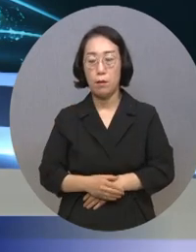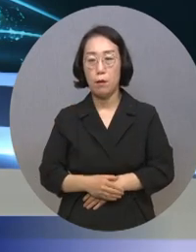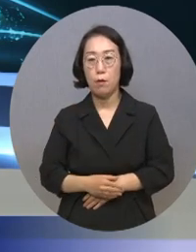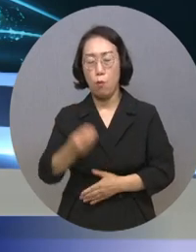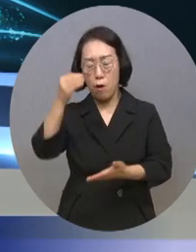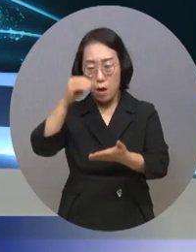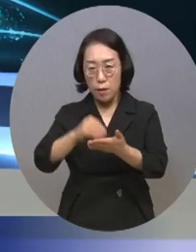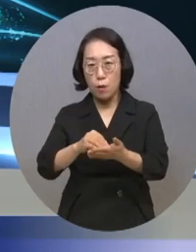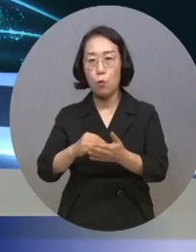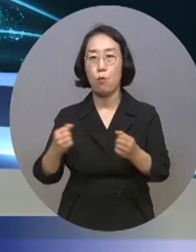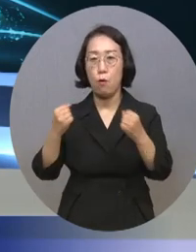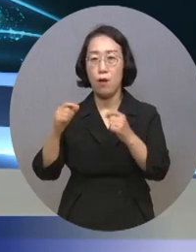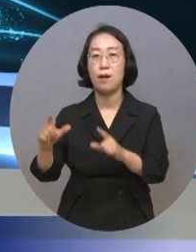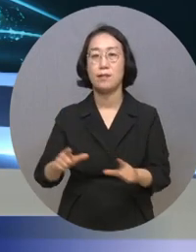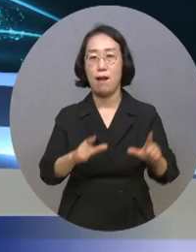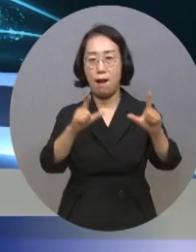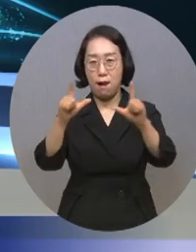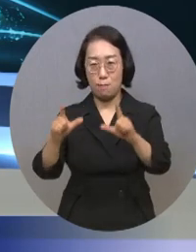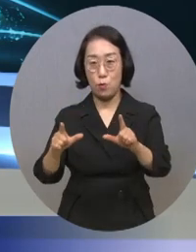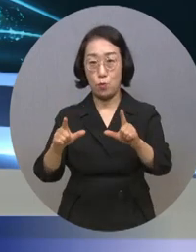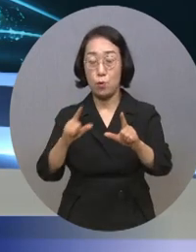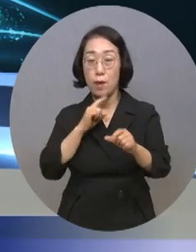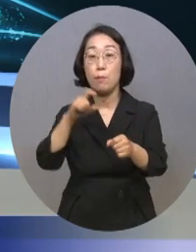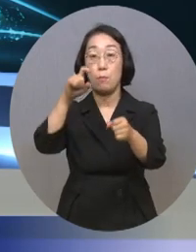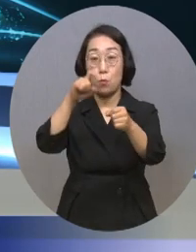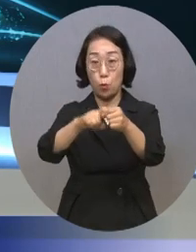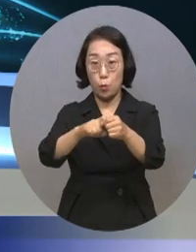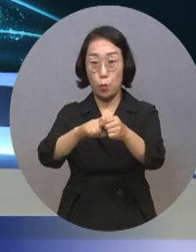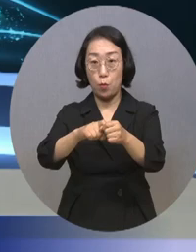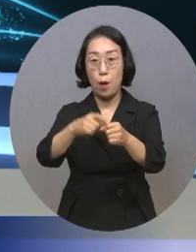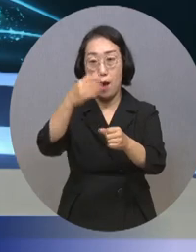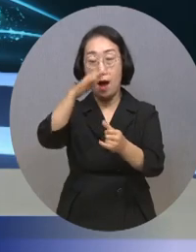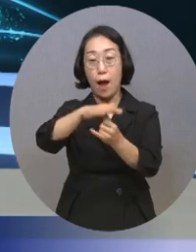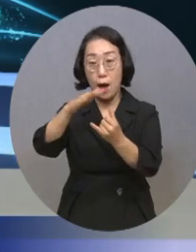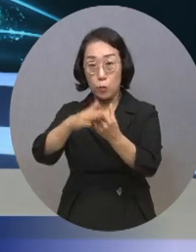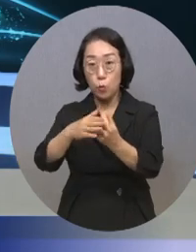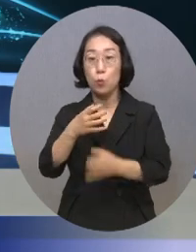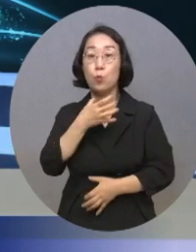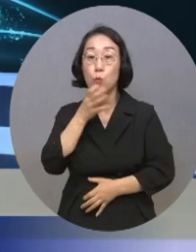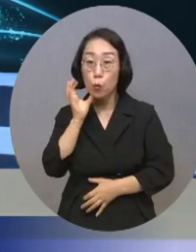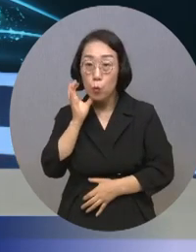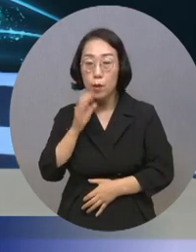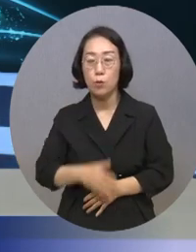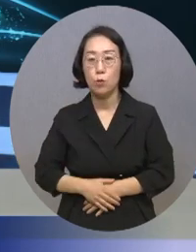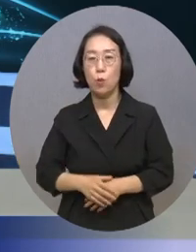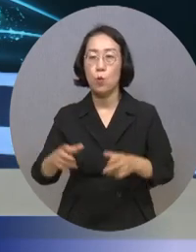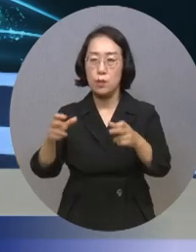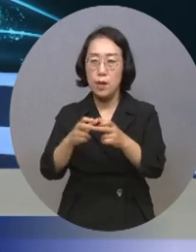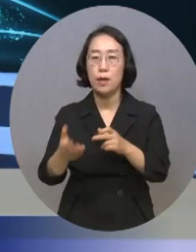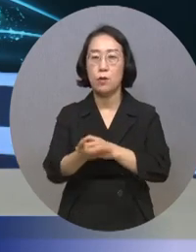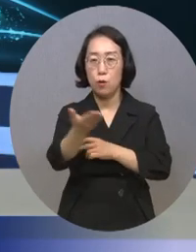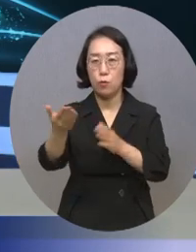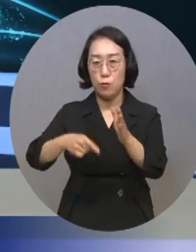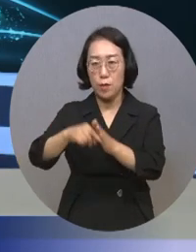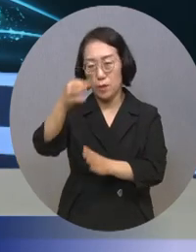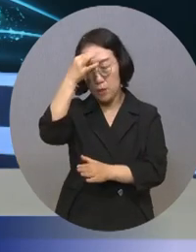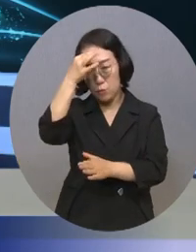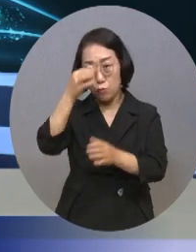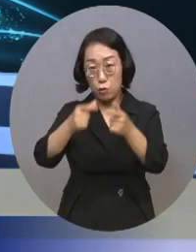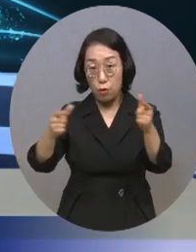일상으로 라는 슬로건처럼 아동과 청소년 노인과 장애인을 위한 여러 기술을 확인할 수